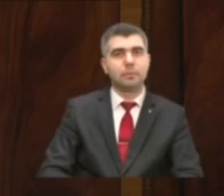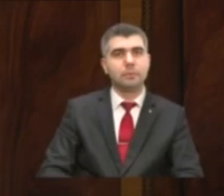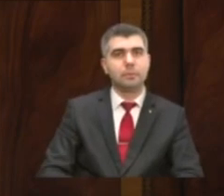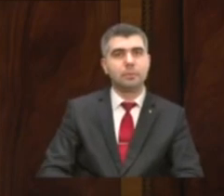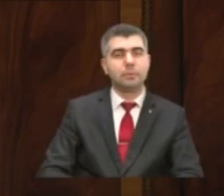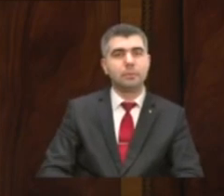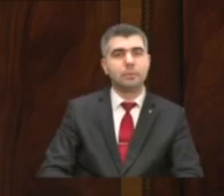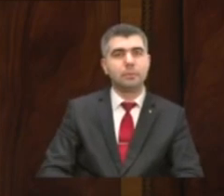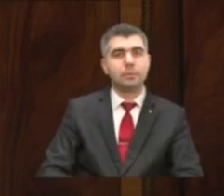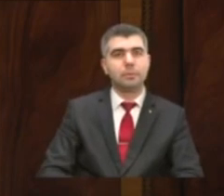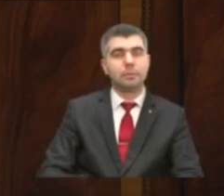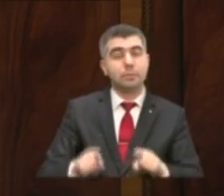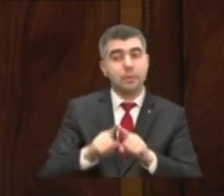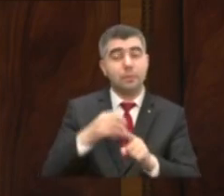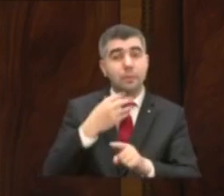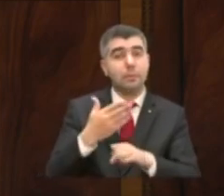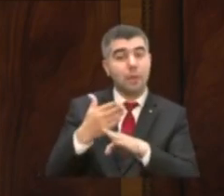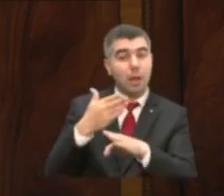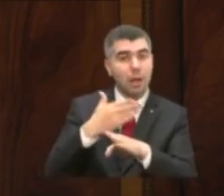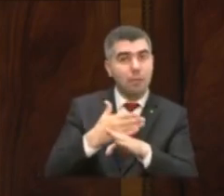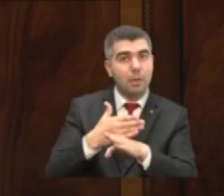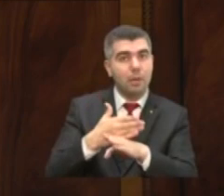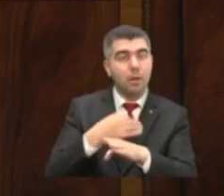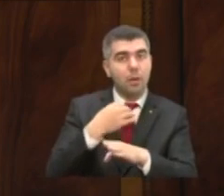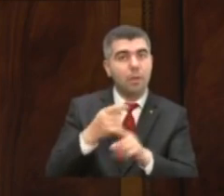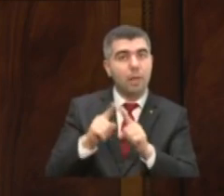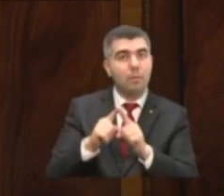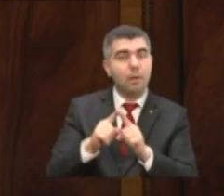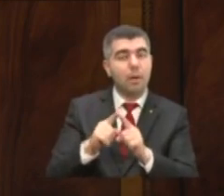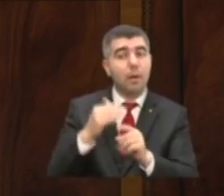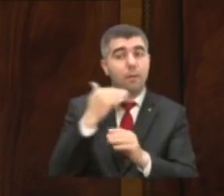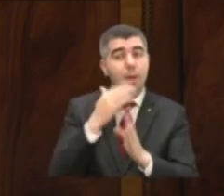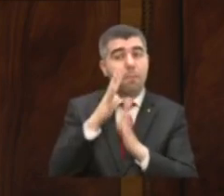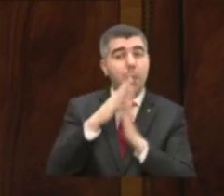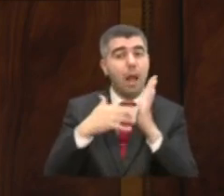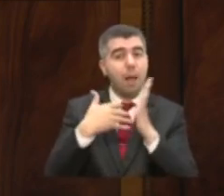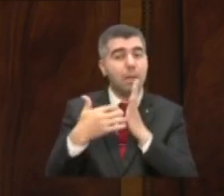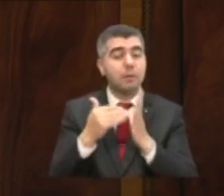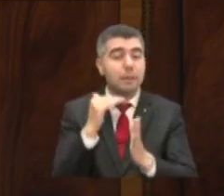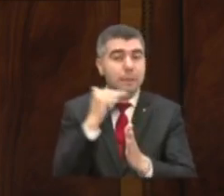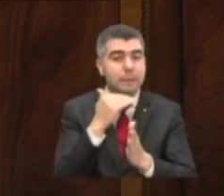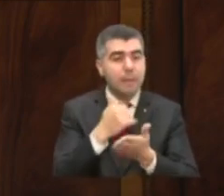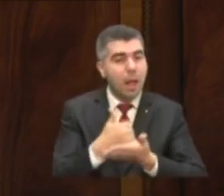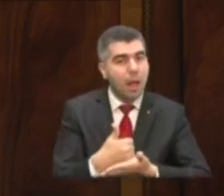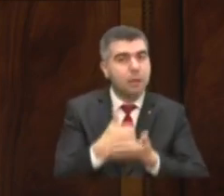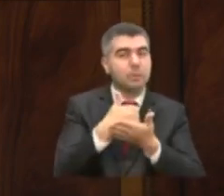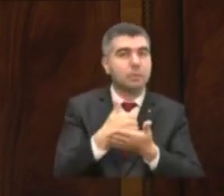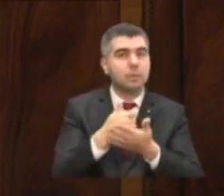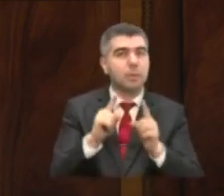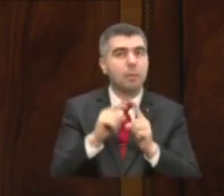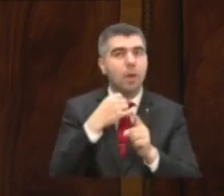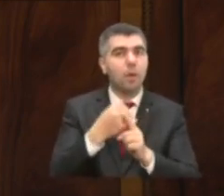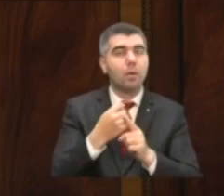فيه ومن ثم جاء الاختلالات قبل وأثناءها، ما دار البرنامج الاستعجالي، اسمح لي، لا ما دار البرنامج الاستعجالي إلا لأن